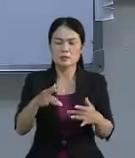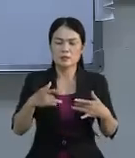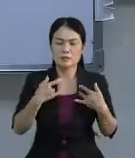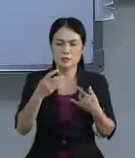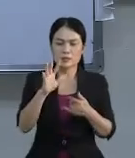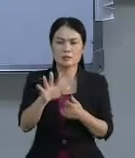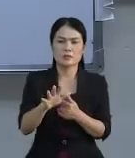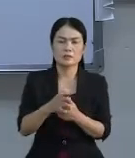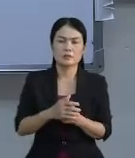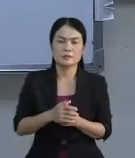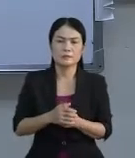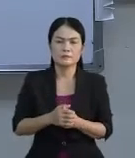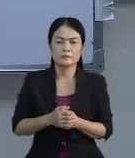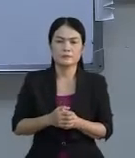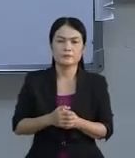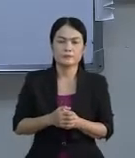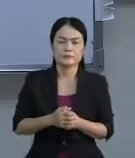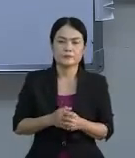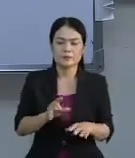ទៀតថាតាព្រឹត្តិការណ៍ទី 5